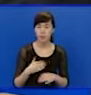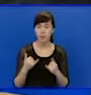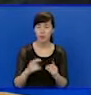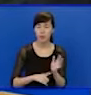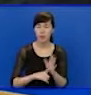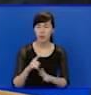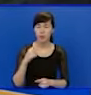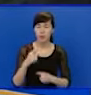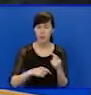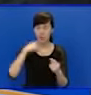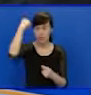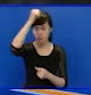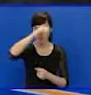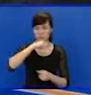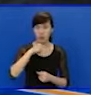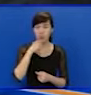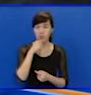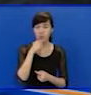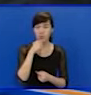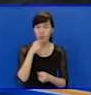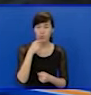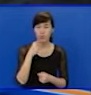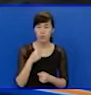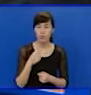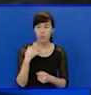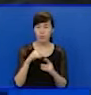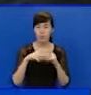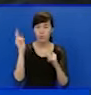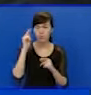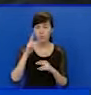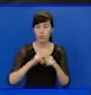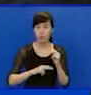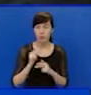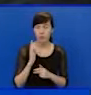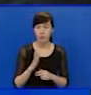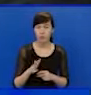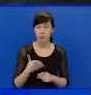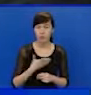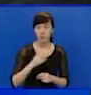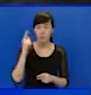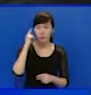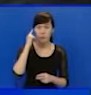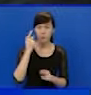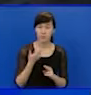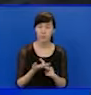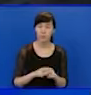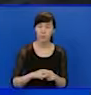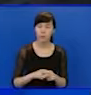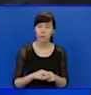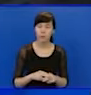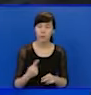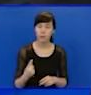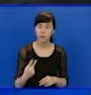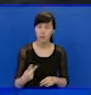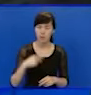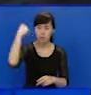кеттік, келесі жылдарда біраз мектептерді соғылатын болады. Мен ойлаймын, осы 1-2 жылдың ішінде